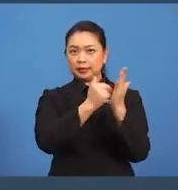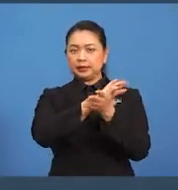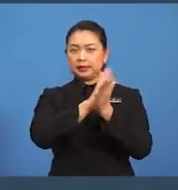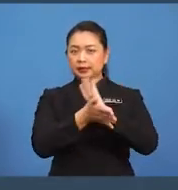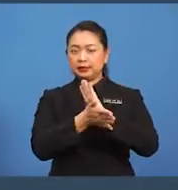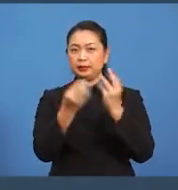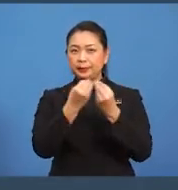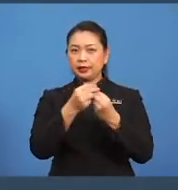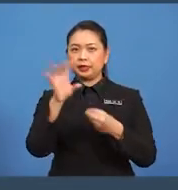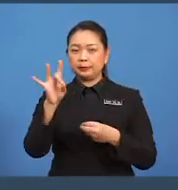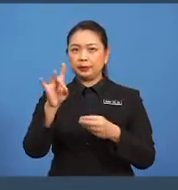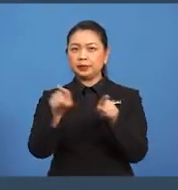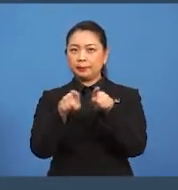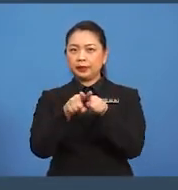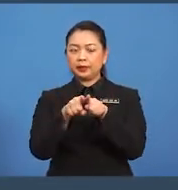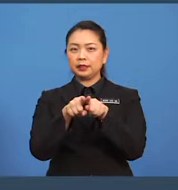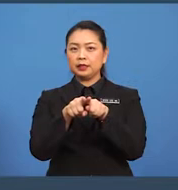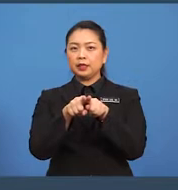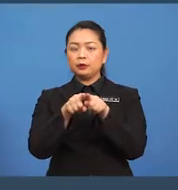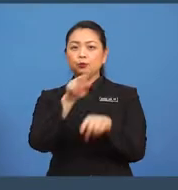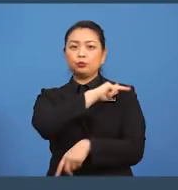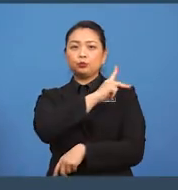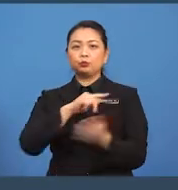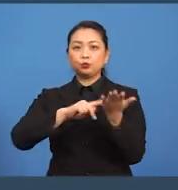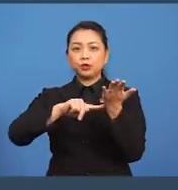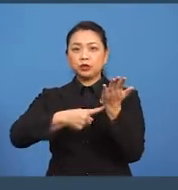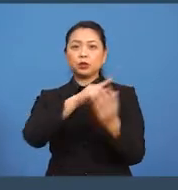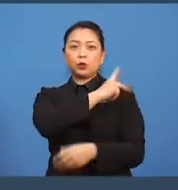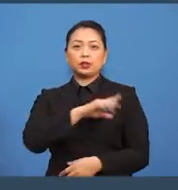bilangan baldi sama dengan punca kuasa 8, iaitu